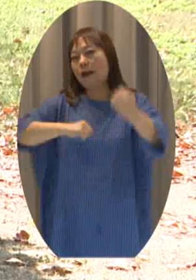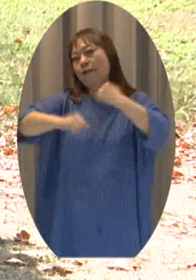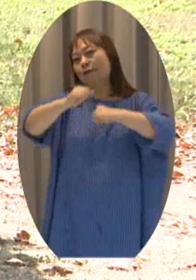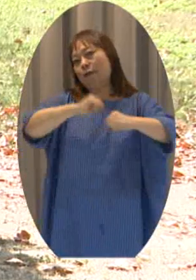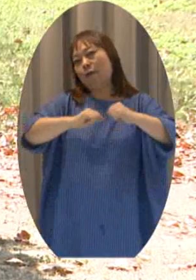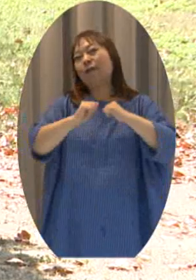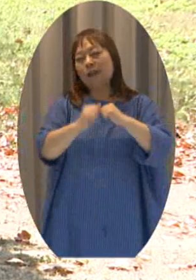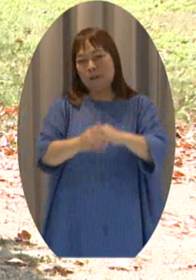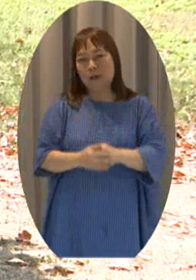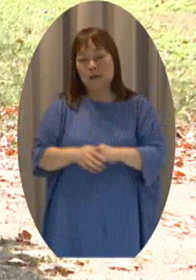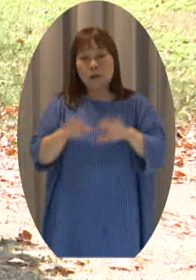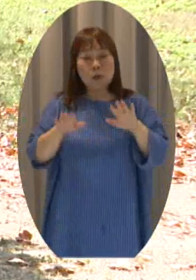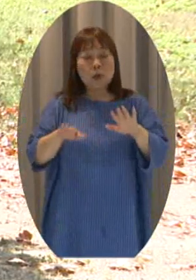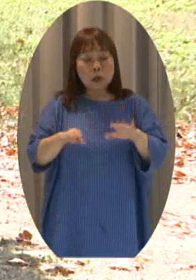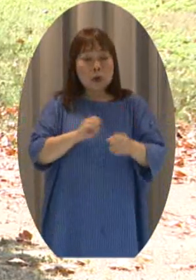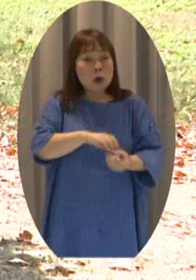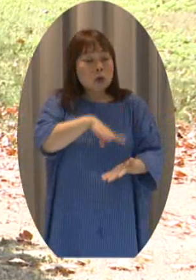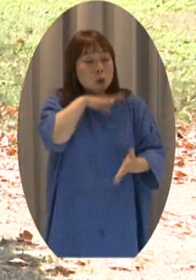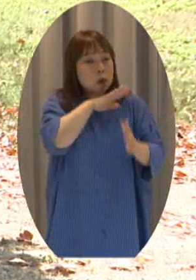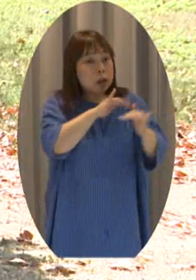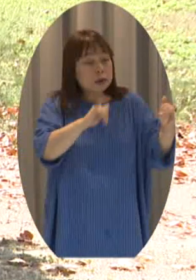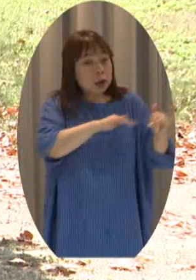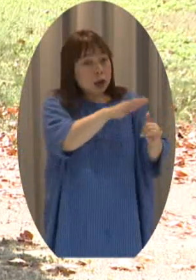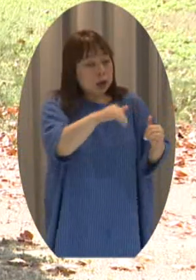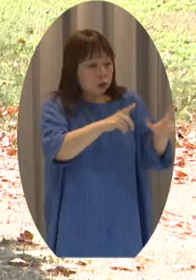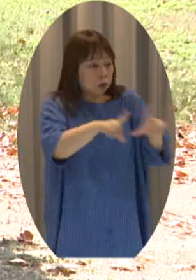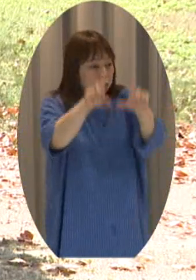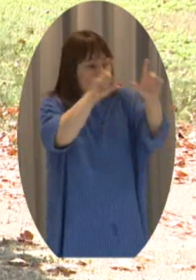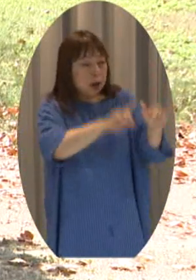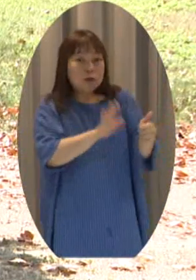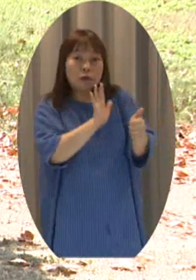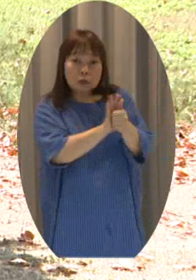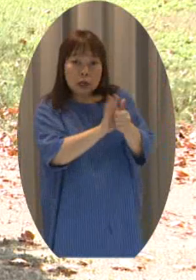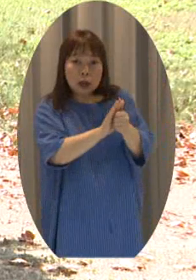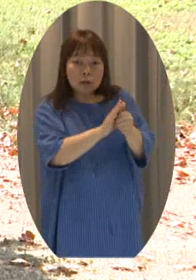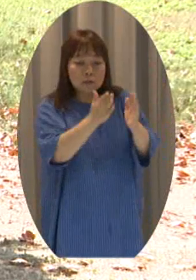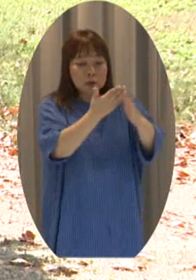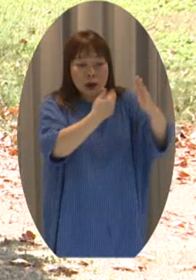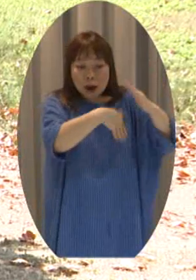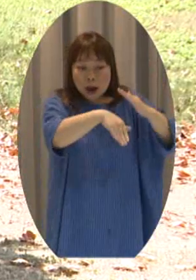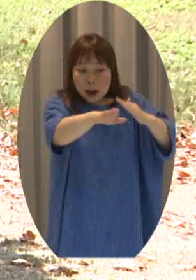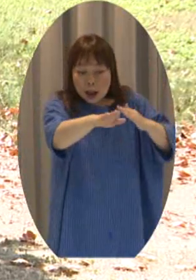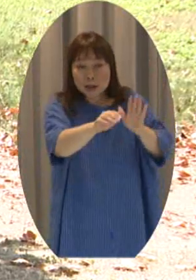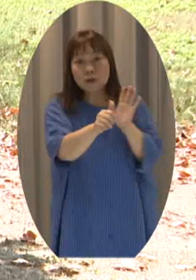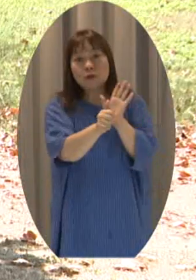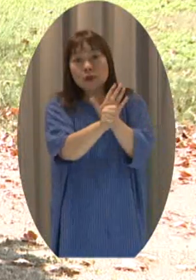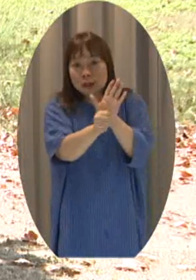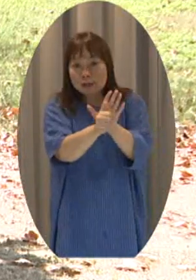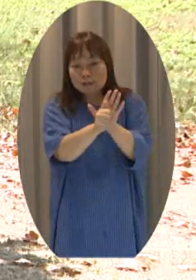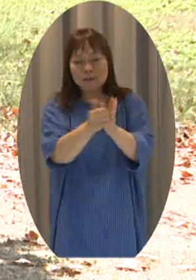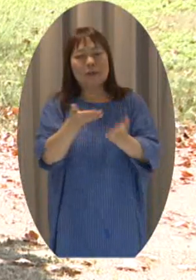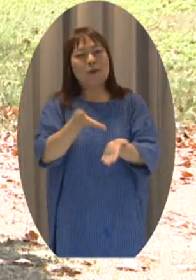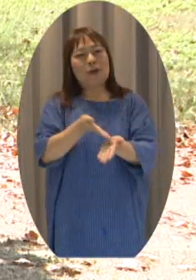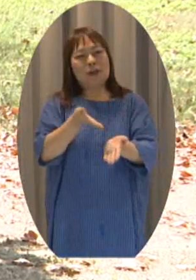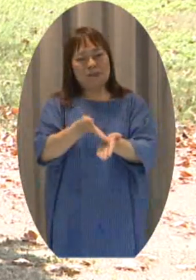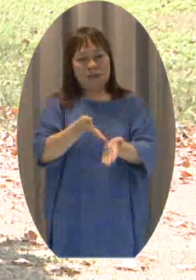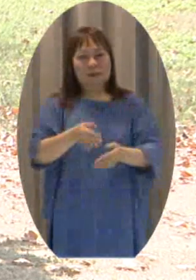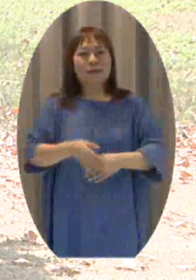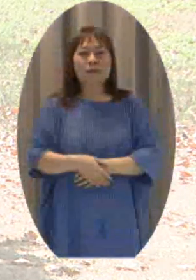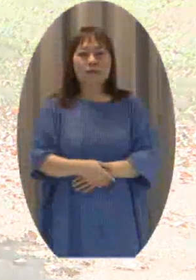今月は高齢者への生活支援、外出支援についてお話します。